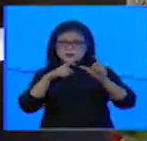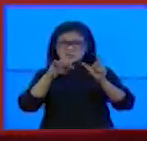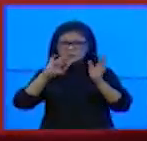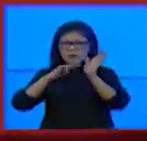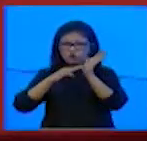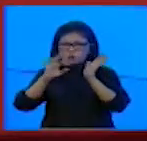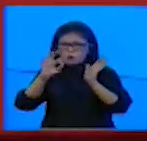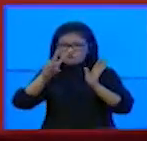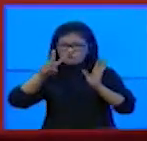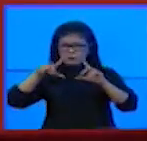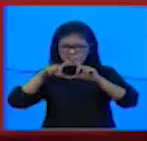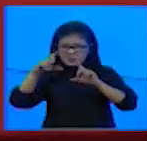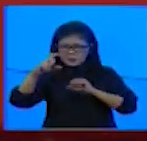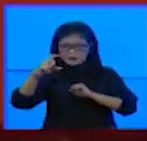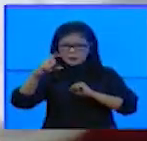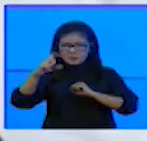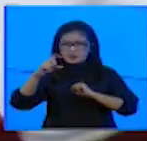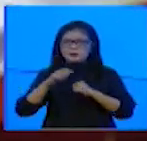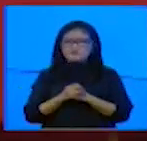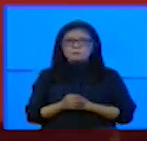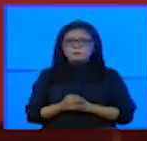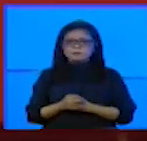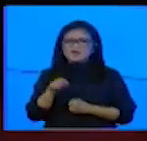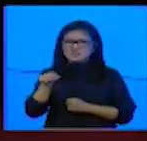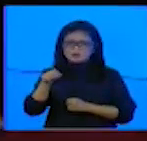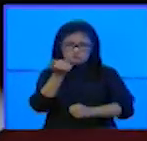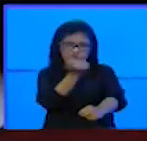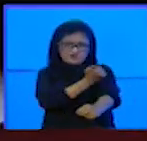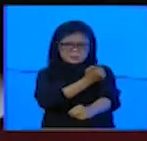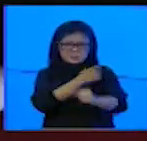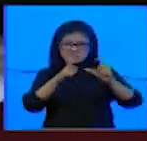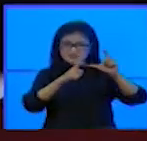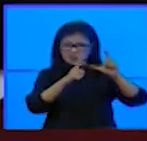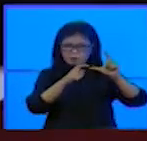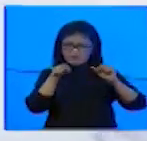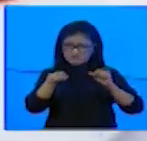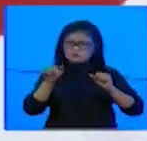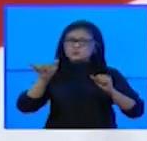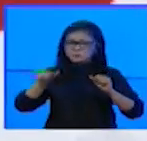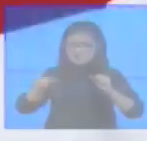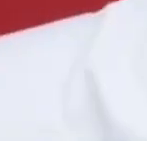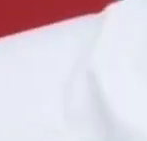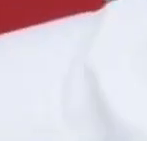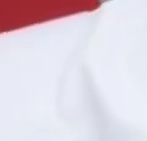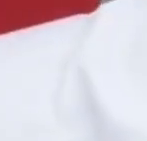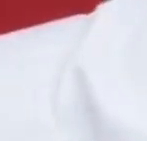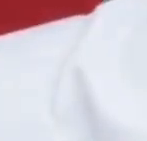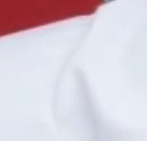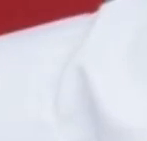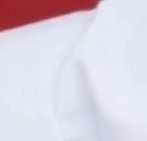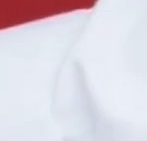Sinovac. Jadi vaksinnya tetap Sinovac dan kemudian saya melakukan penyuntikan dibantu oleh perawat